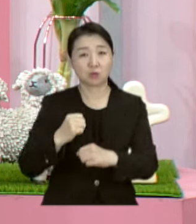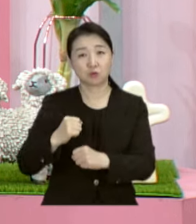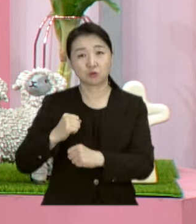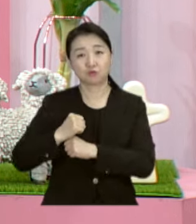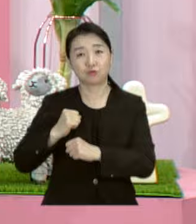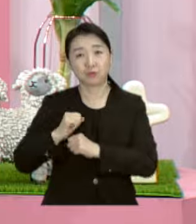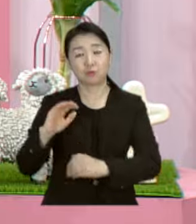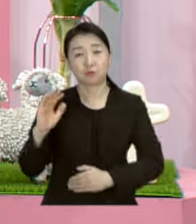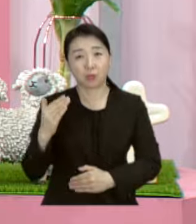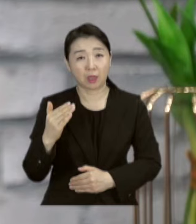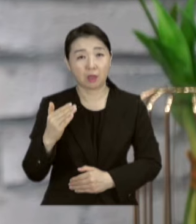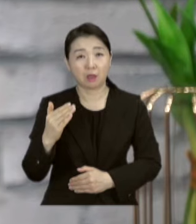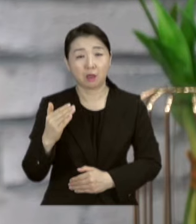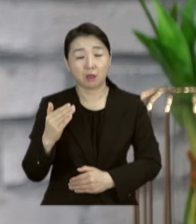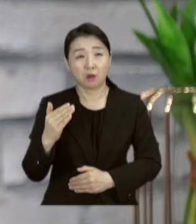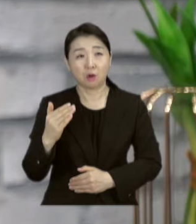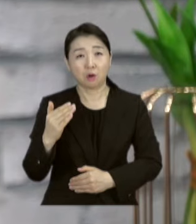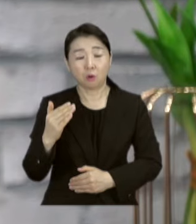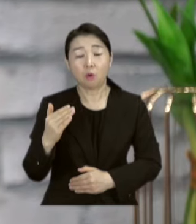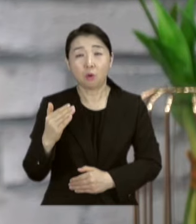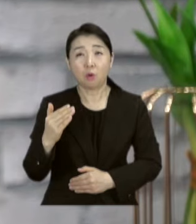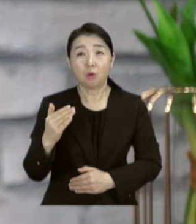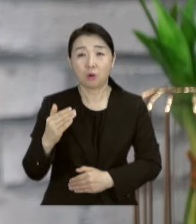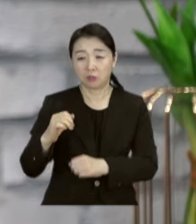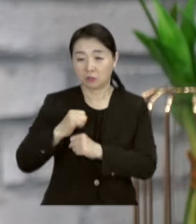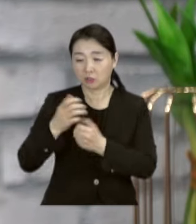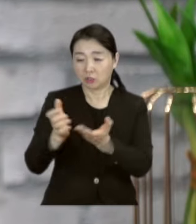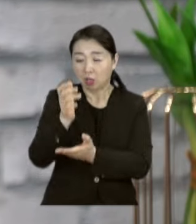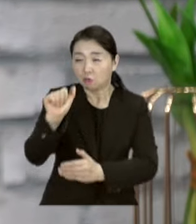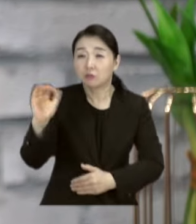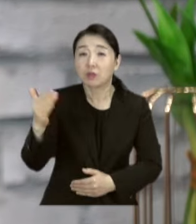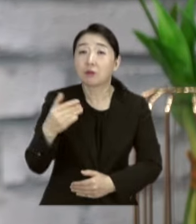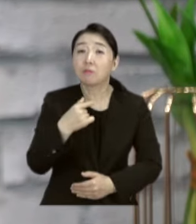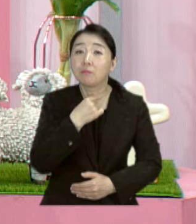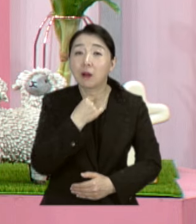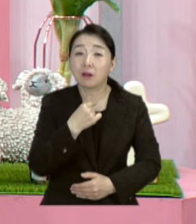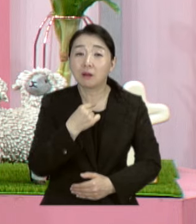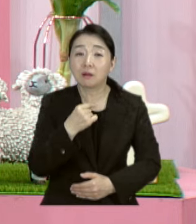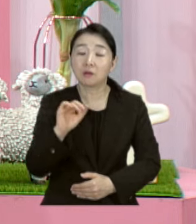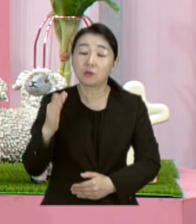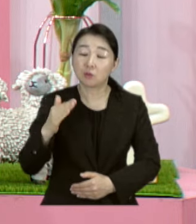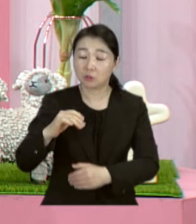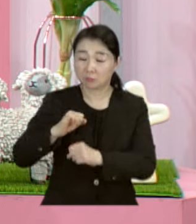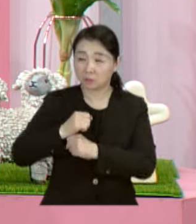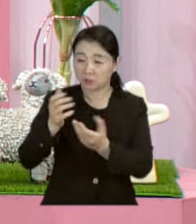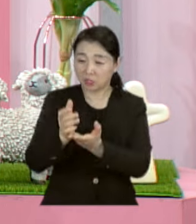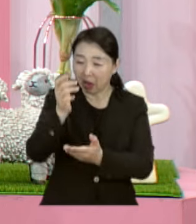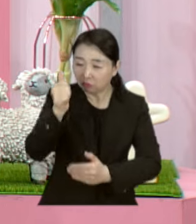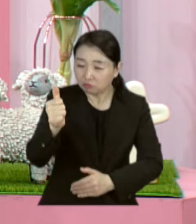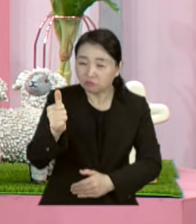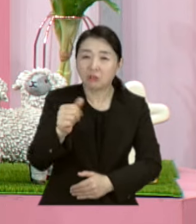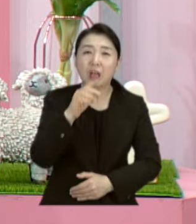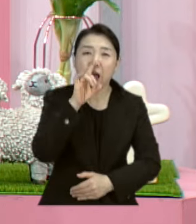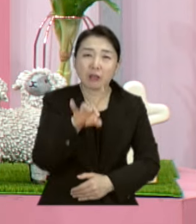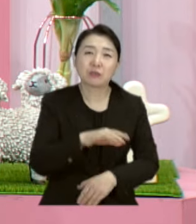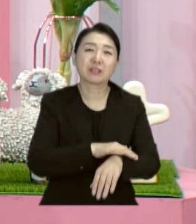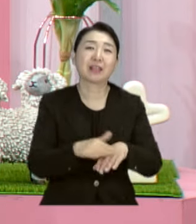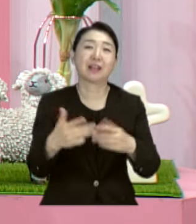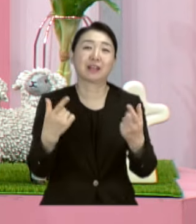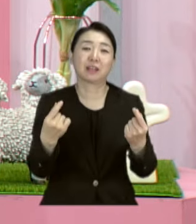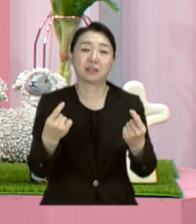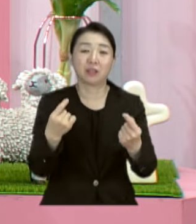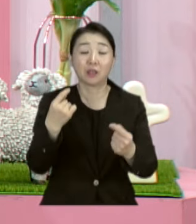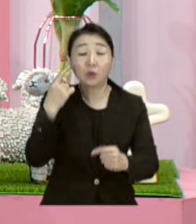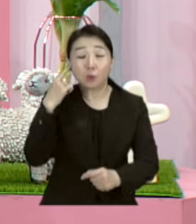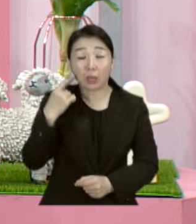장군이 되면 좋지 않겠느냐. 아니 그거 잘하셨을 것 같아요. 예, 네. 예. 그러나 장군 요새 생각하면 장군 안 된 게 잘 된 것 같아요. 왜?